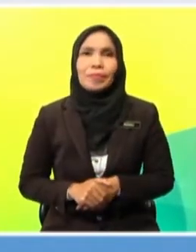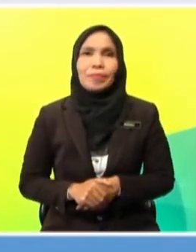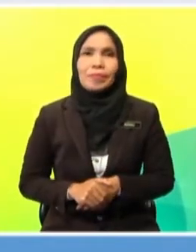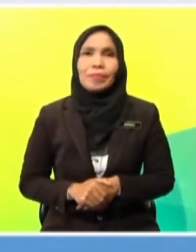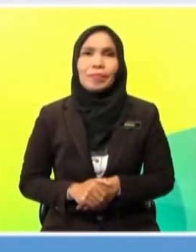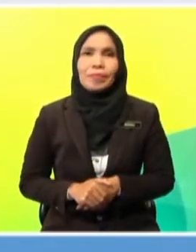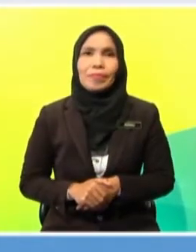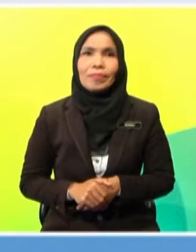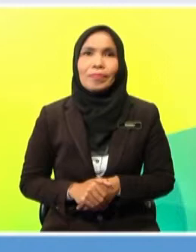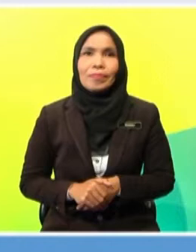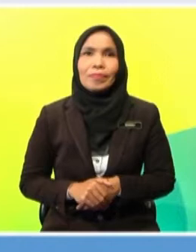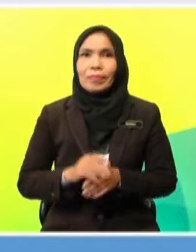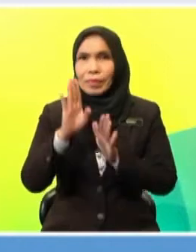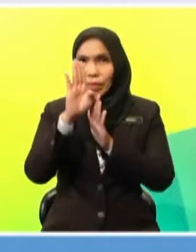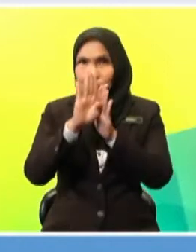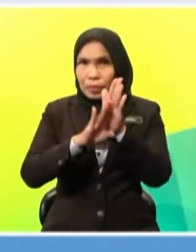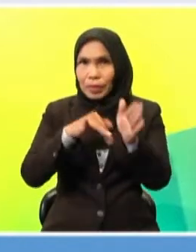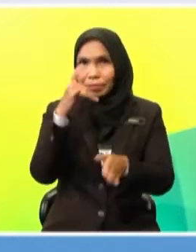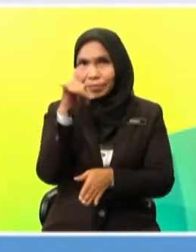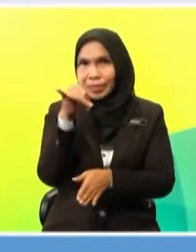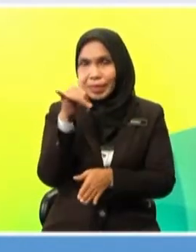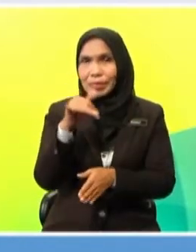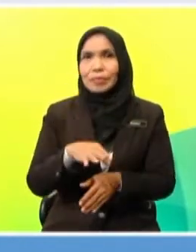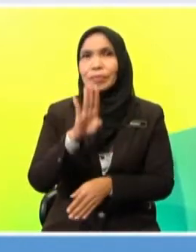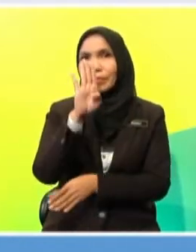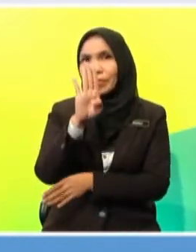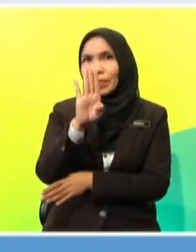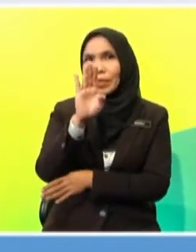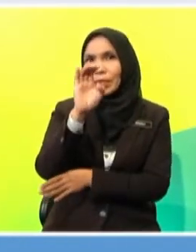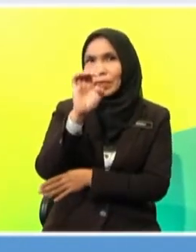adalah bermain lagi tengok-tengok